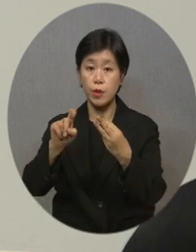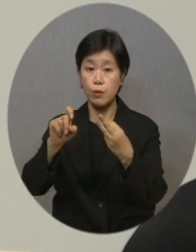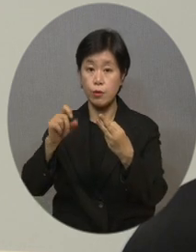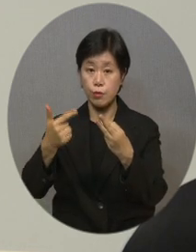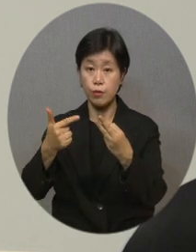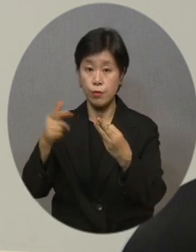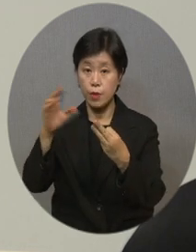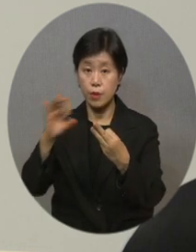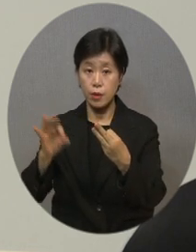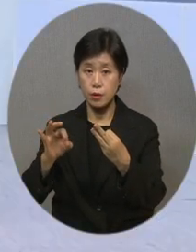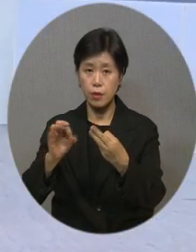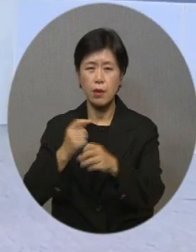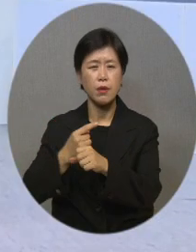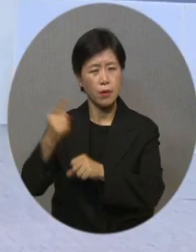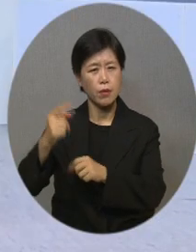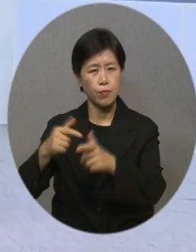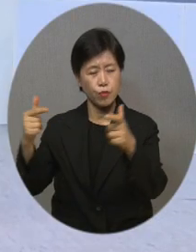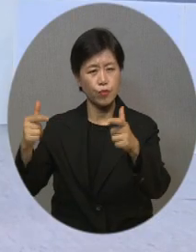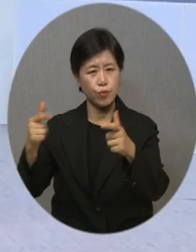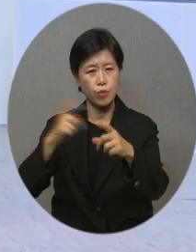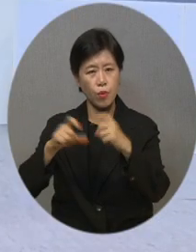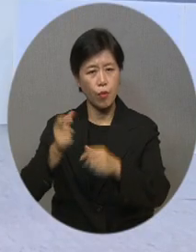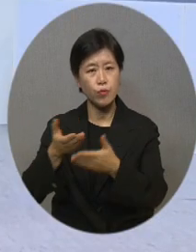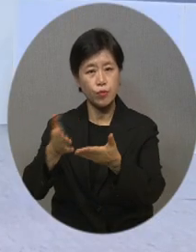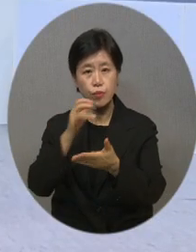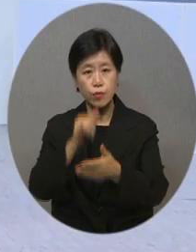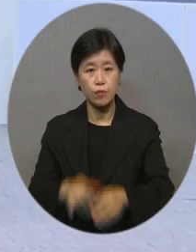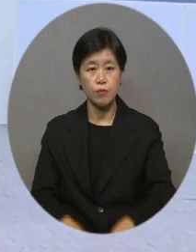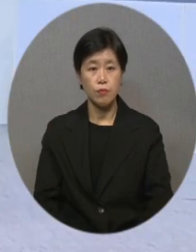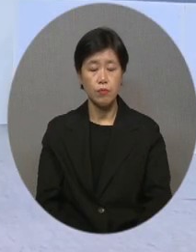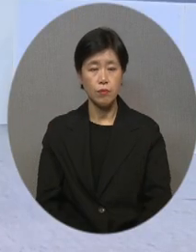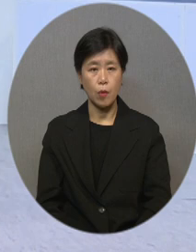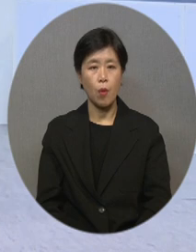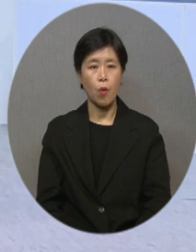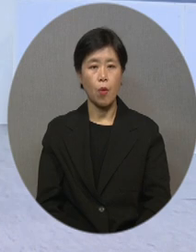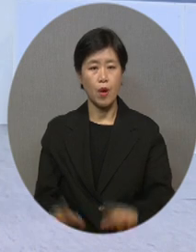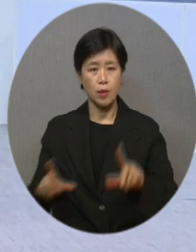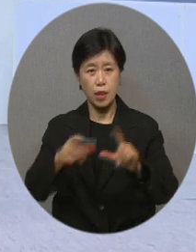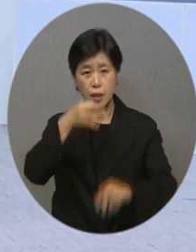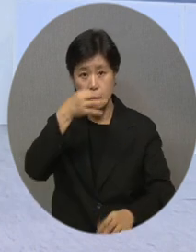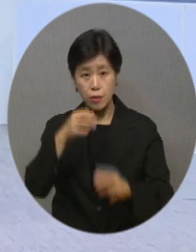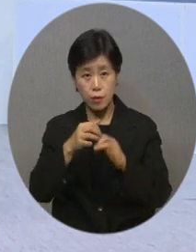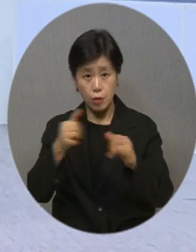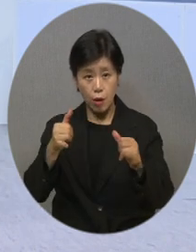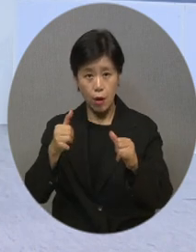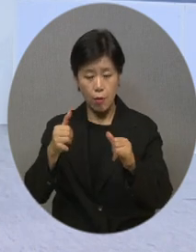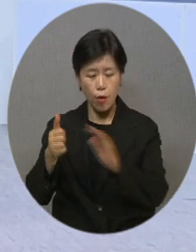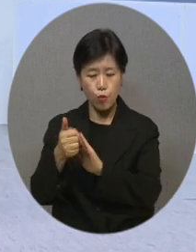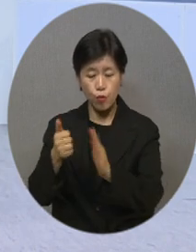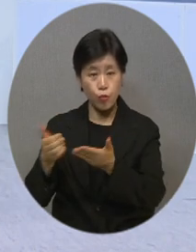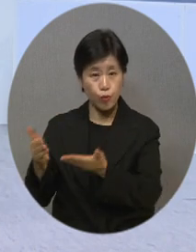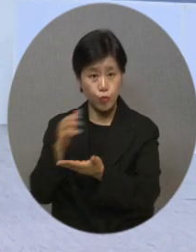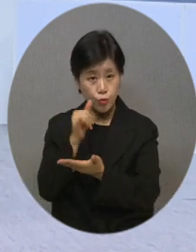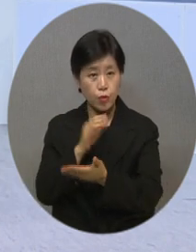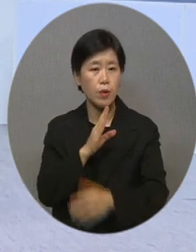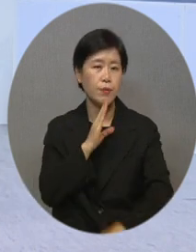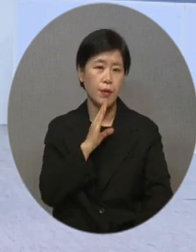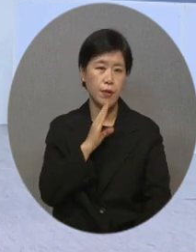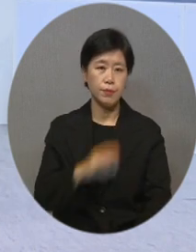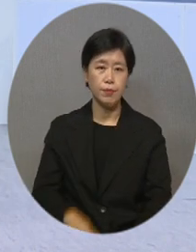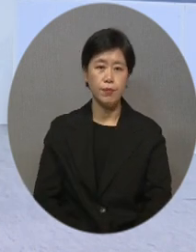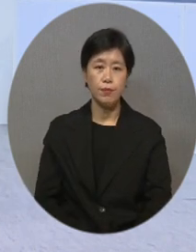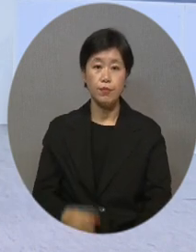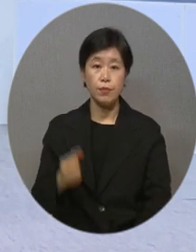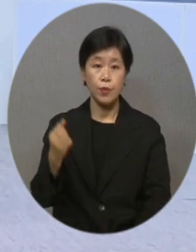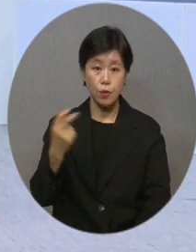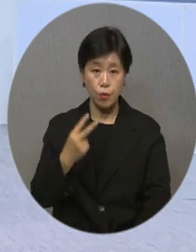된 겁니다. 예, 어려운 분들이 아주 되게 혜택을 많이 받게 됐습니다. 그리고 또 하나는 생계급여 같은 경우는 또한 그 많은